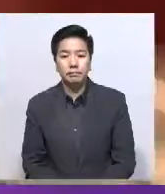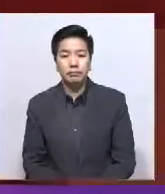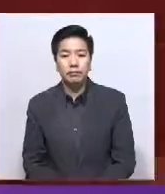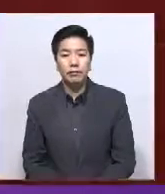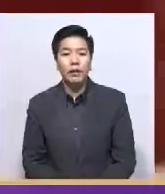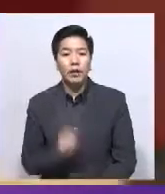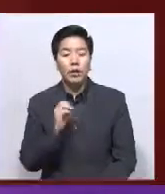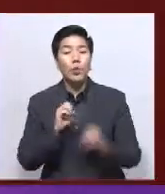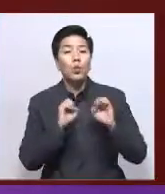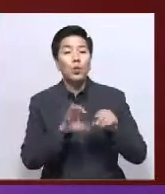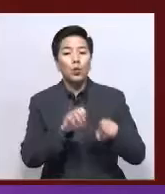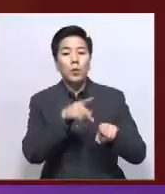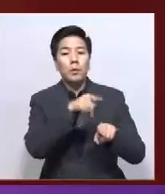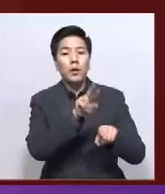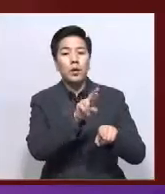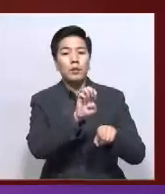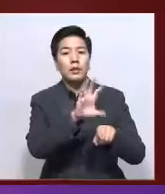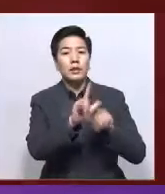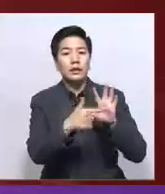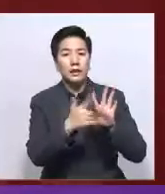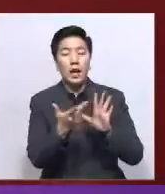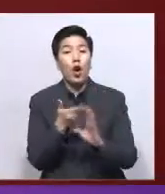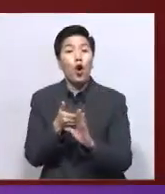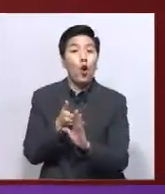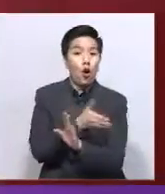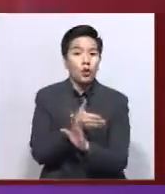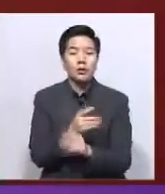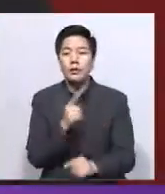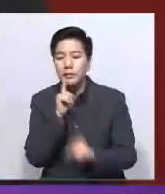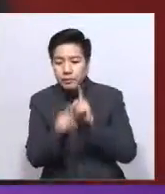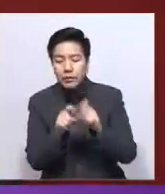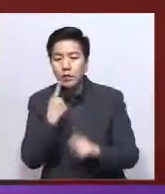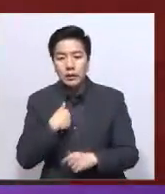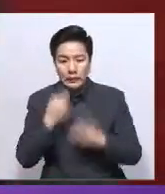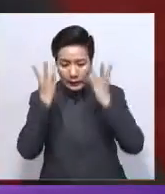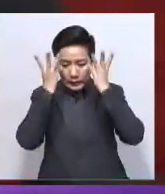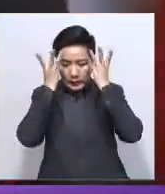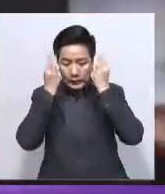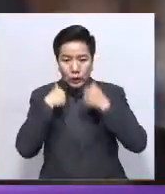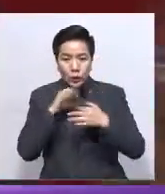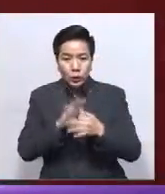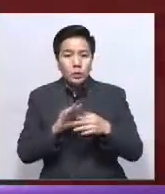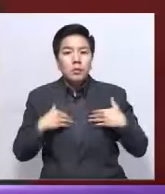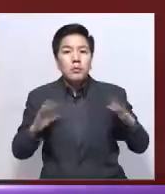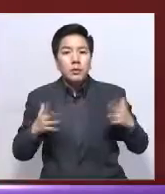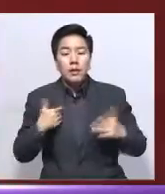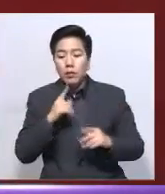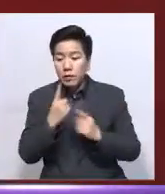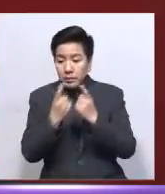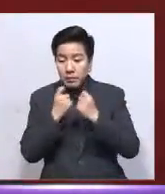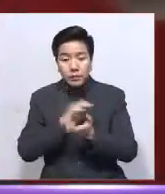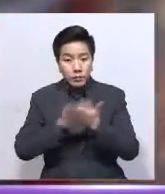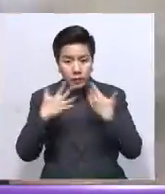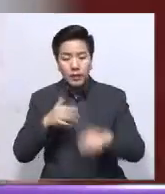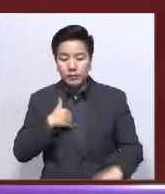โดยทางนายปรีชานะครับก็บอกกับผู้สื่อข่าวก่อนที่จะเริ่มการสอบปากคำนะครับว่าวันนี้ไม่รู้สึกเครียดหรือกังวลซึ่งหลังจากสอบปากคำ